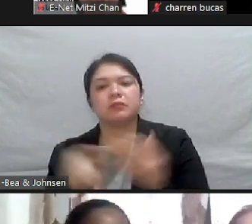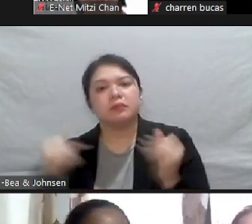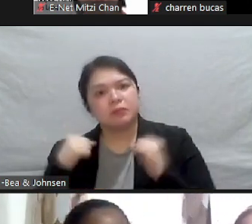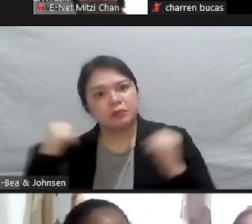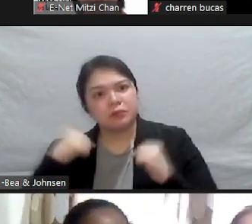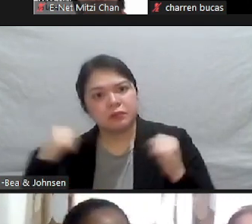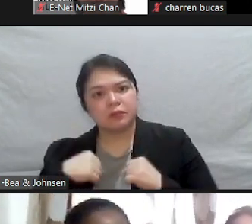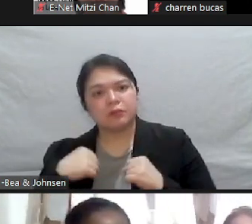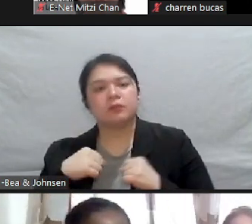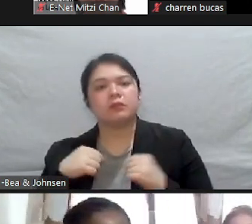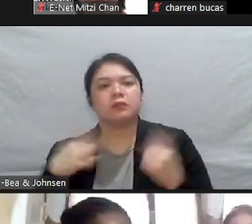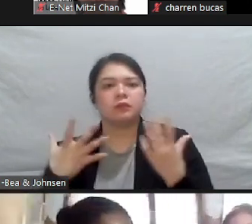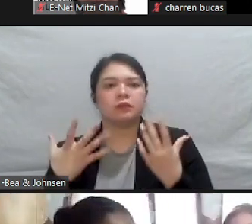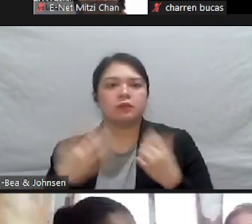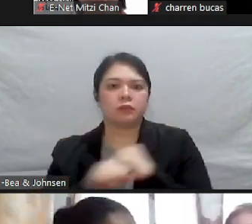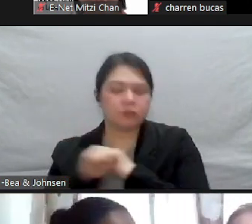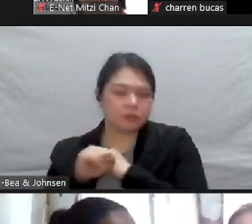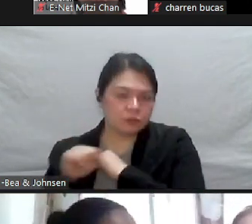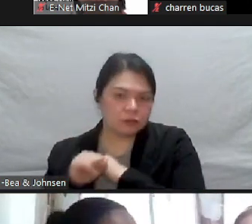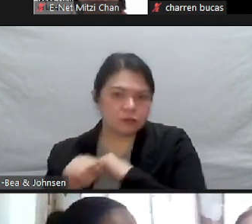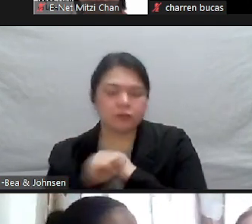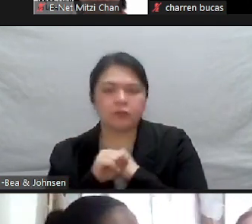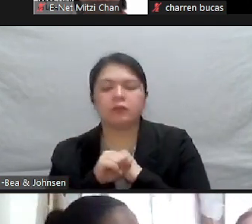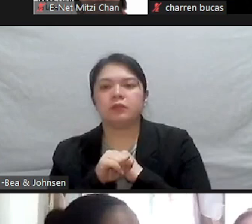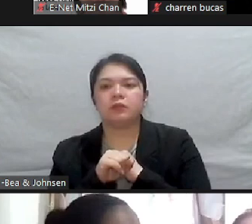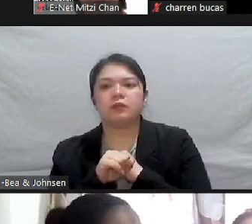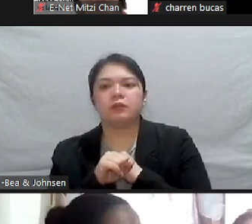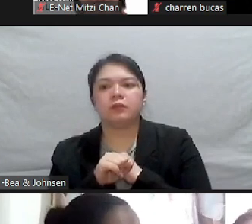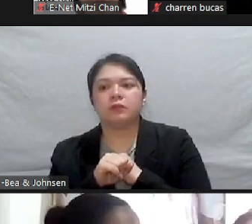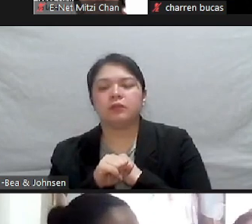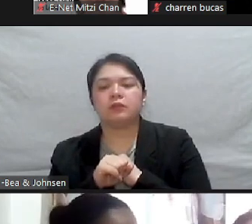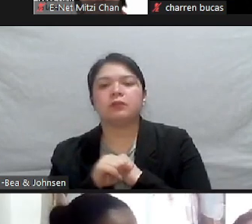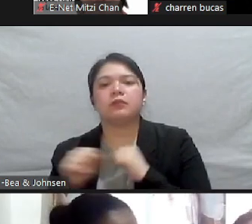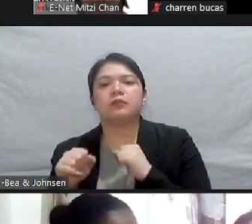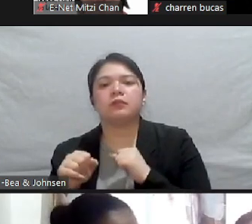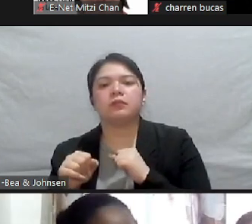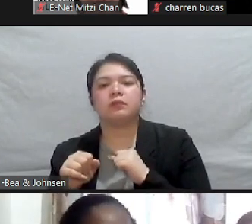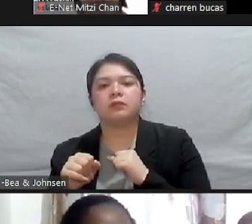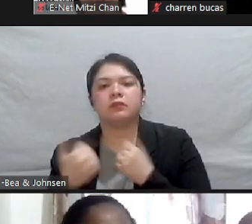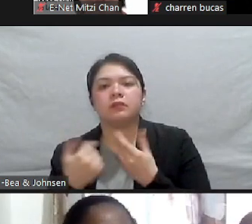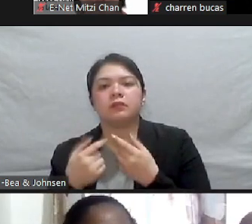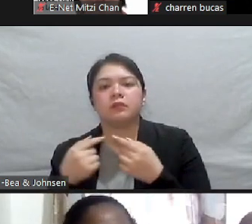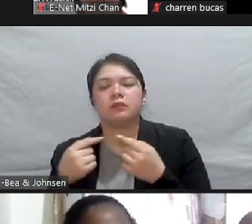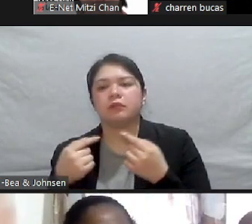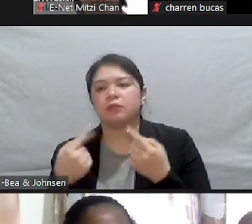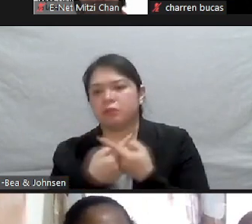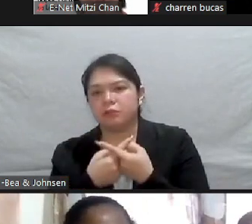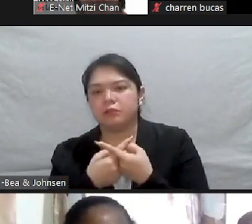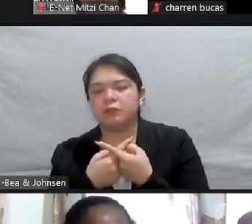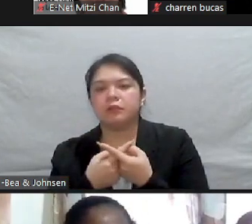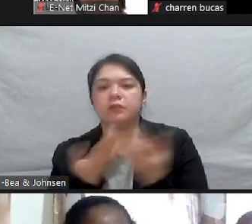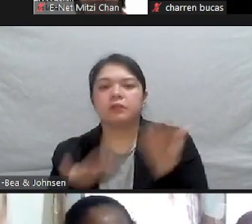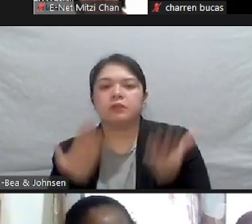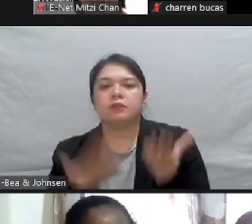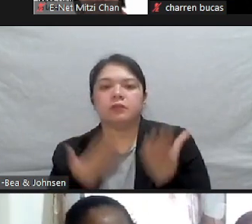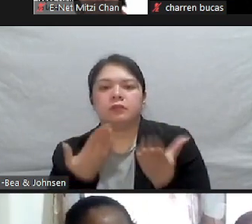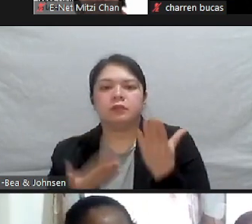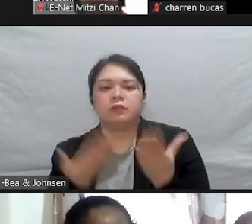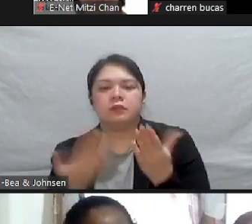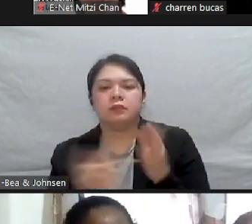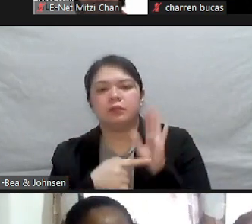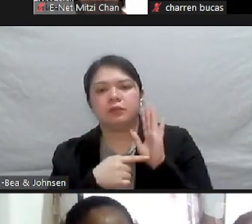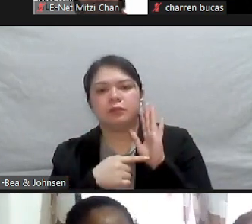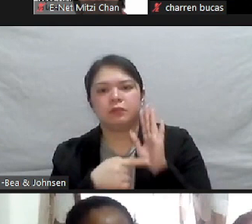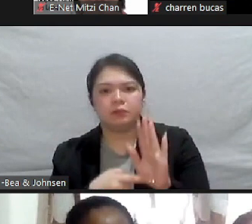sa ating advokasya at hindi sumasang-ayon, siguro dito kailangan natin magpakita